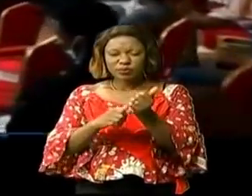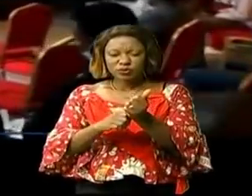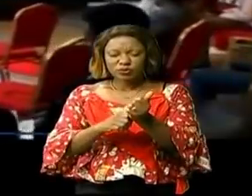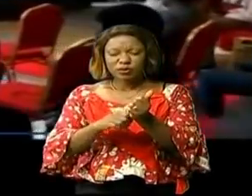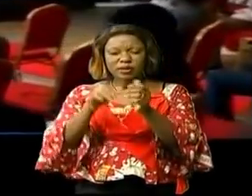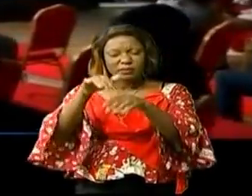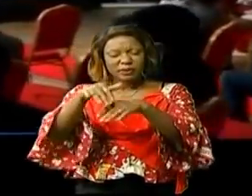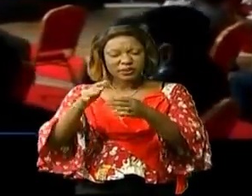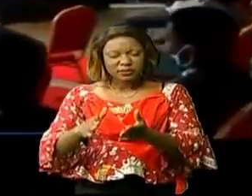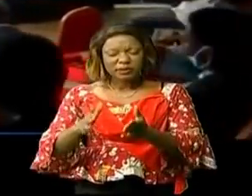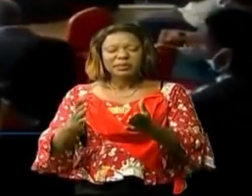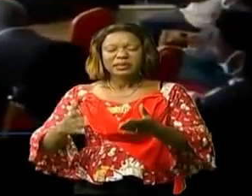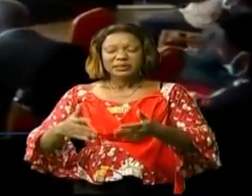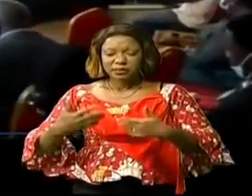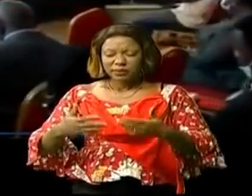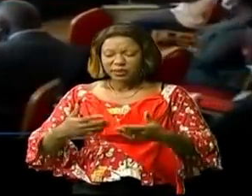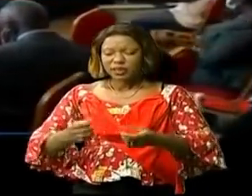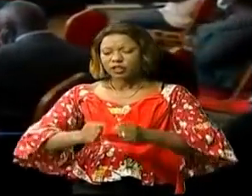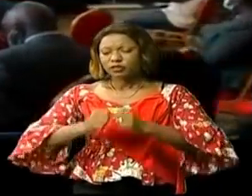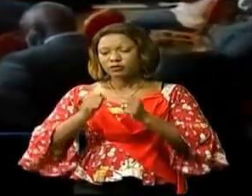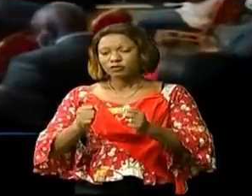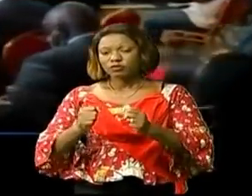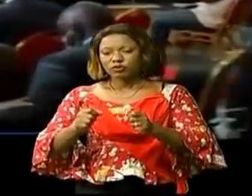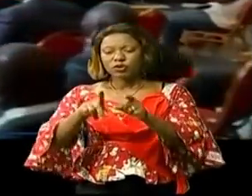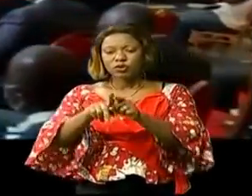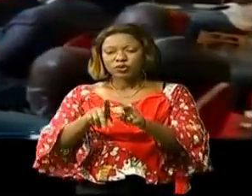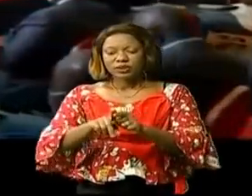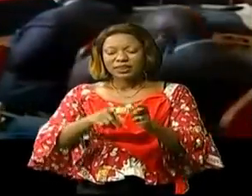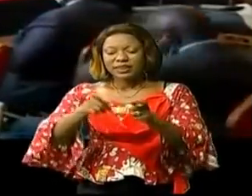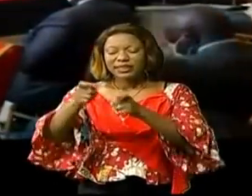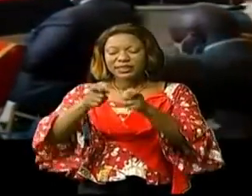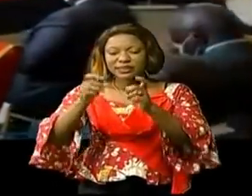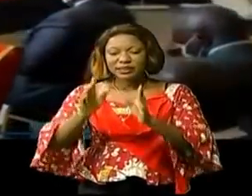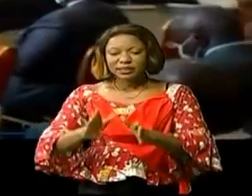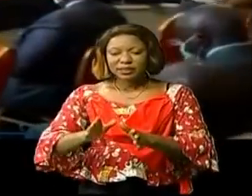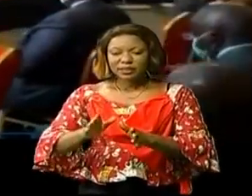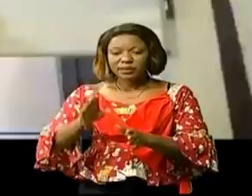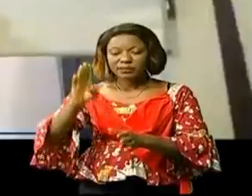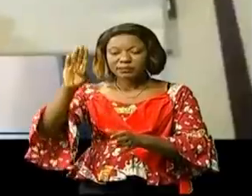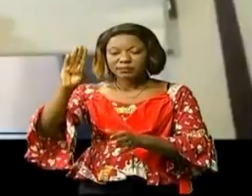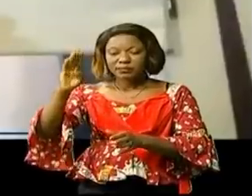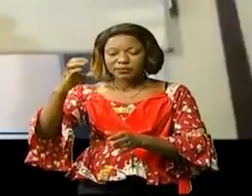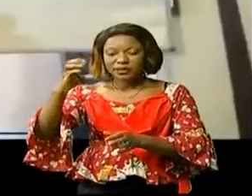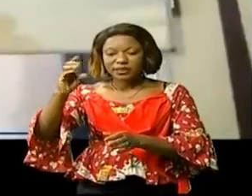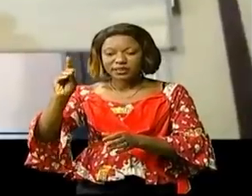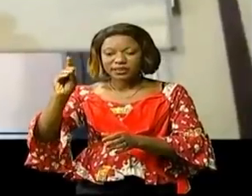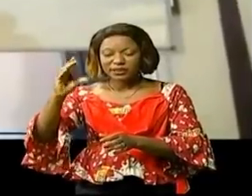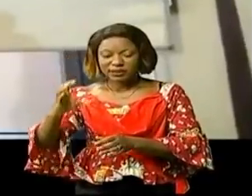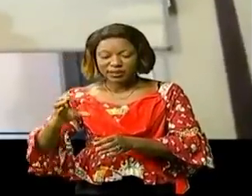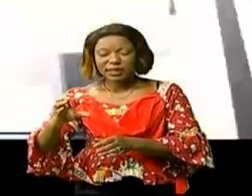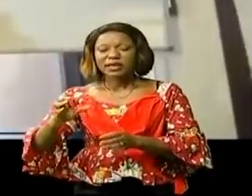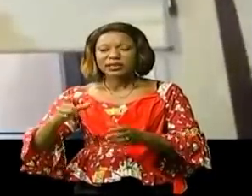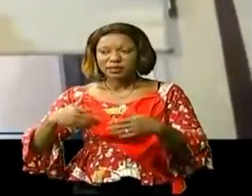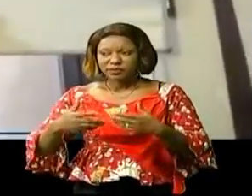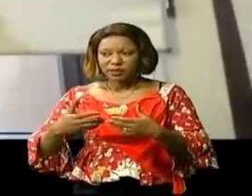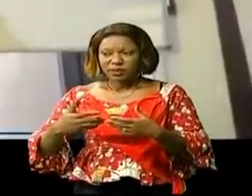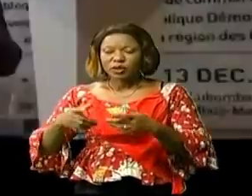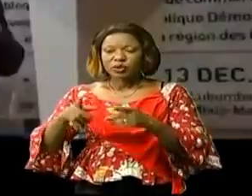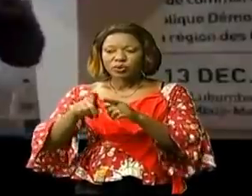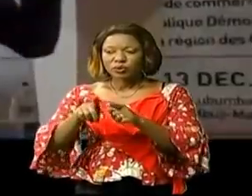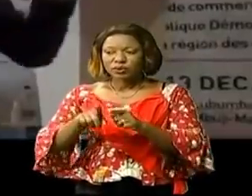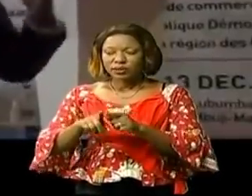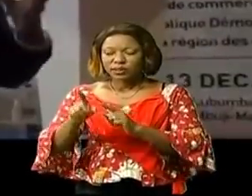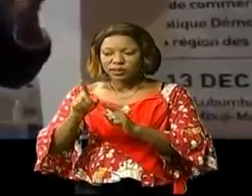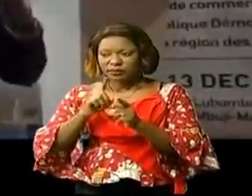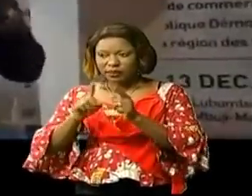modérateur du jour et directeur régional de BCDC Equity Bank, Patrick Ntumba. Au cours de son exposé, Miguel Kachal Katemb n'a